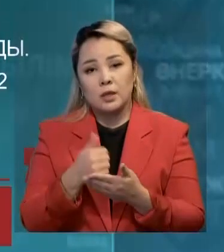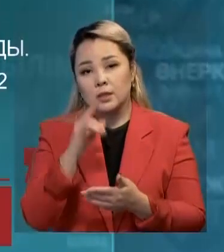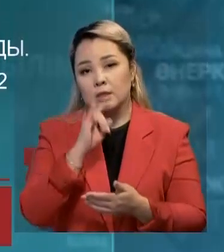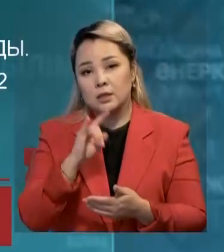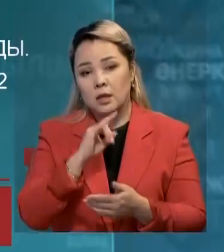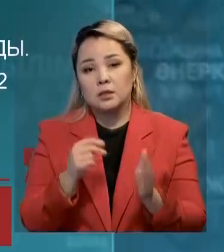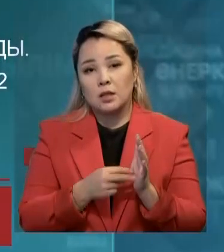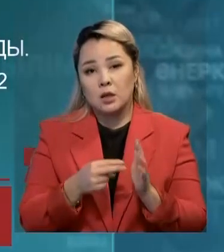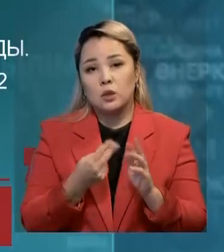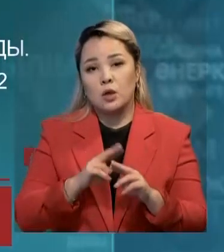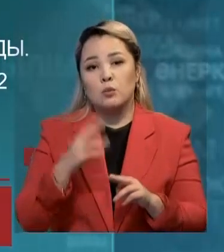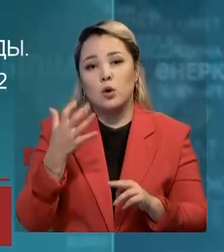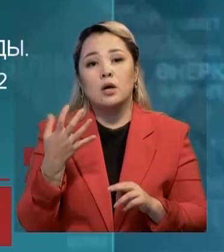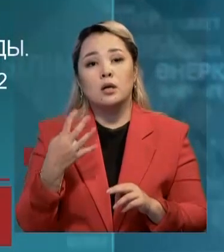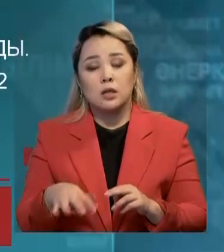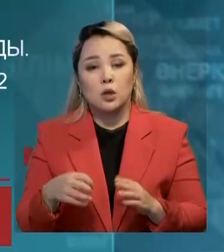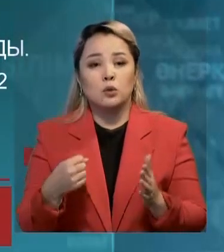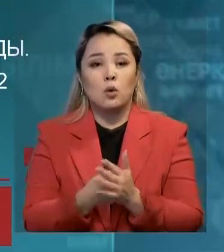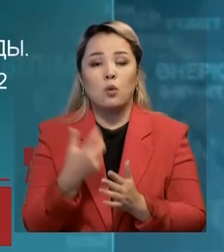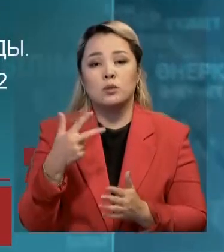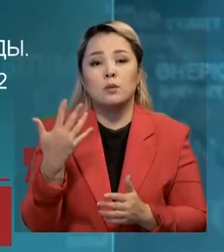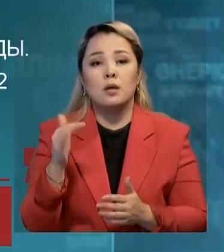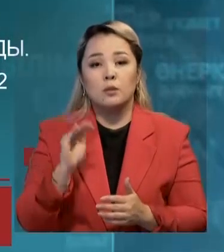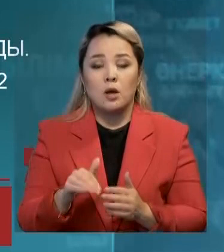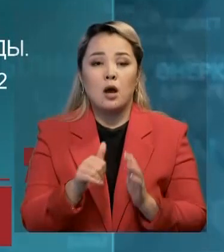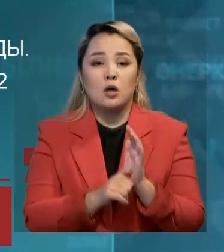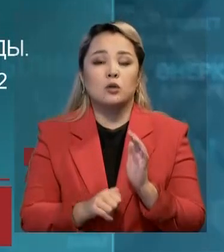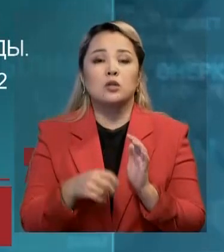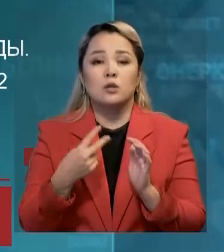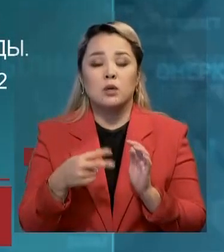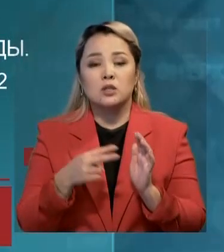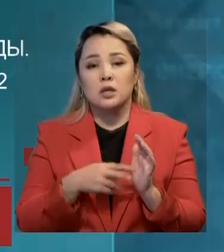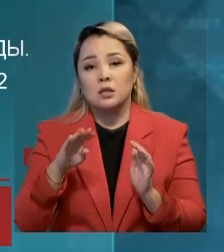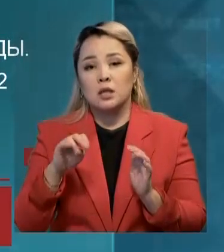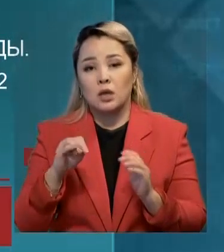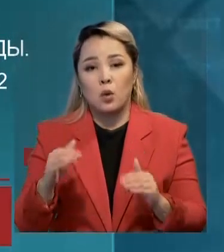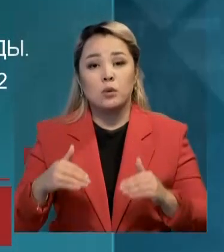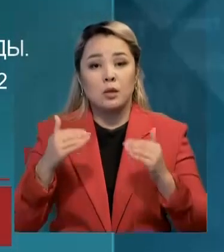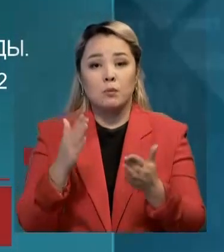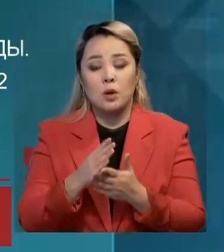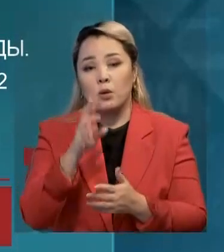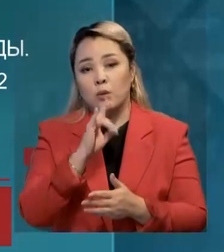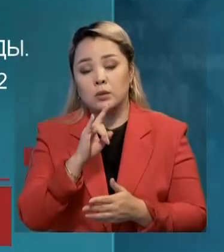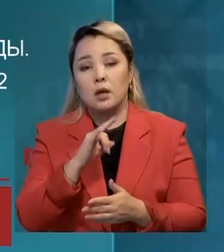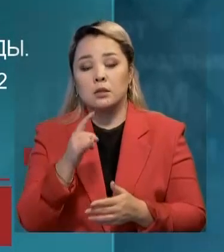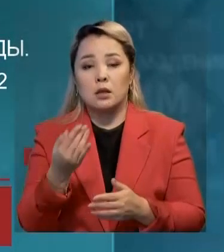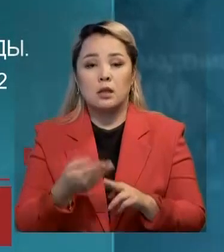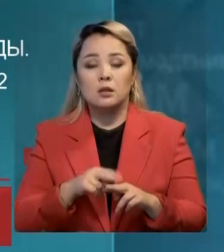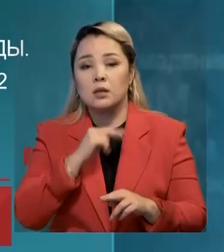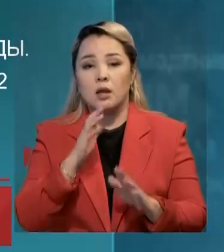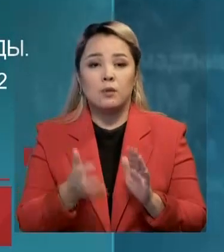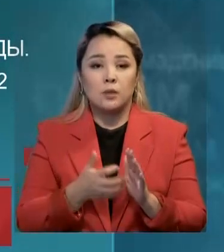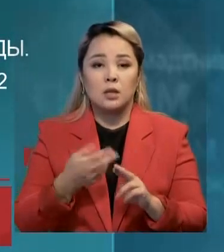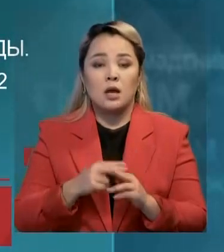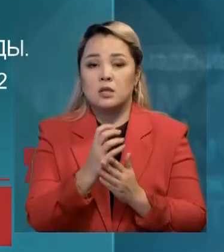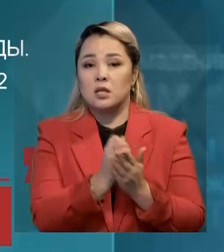импортына акцизді 540-тан 35726 теңгеге дейін өсіріп жіберді. Отын тапшылығы желеуімен ресейлік импортқа резерв қоя